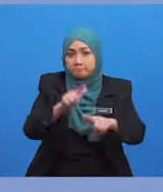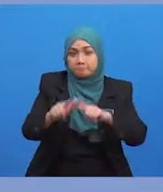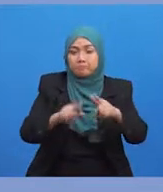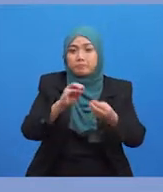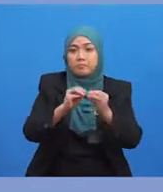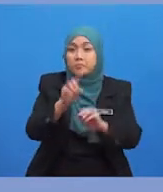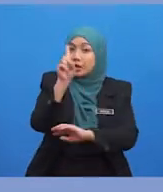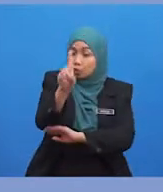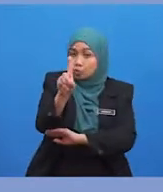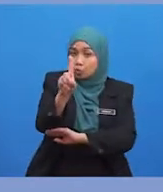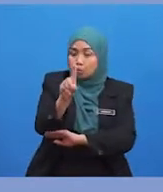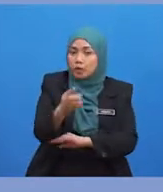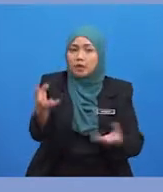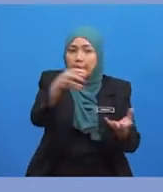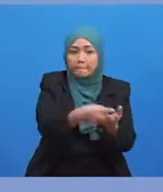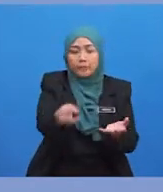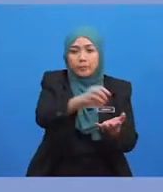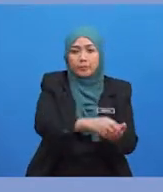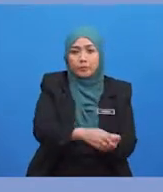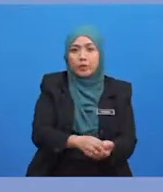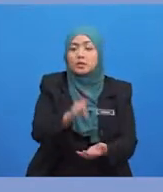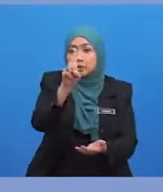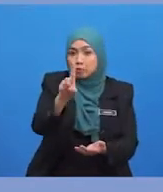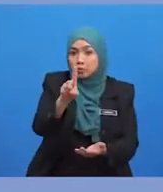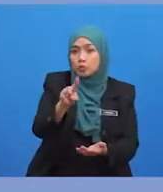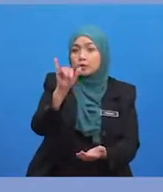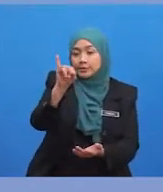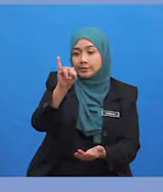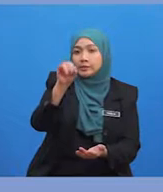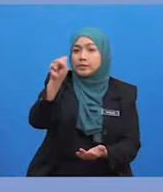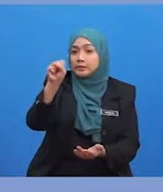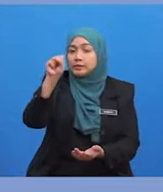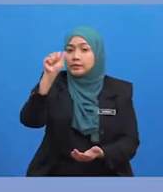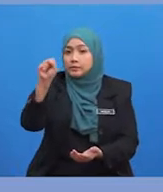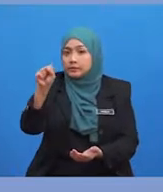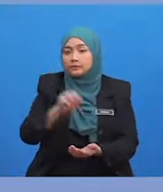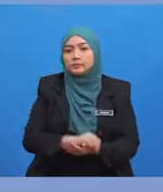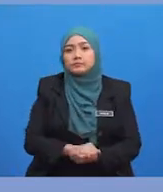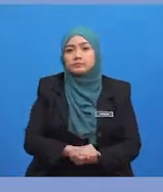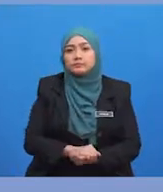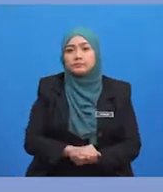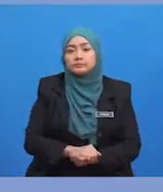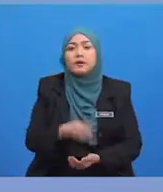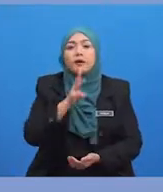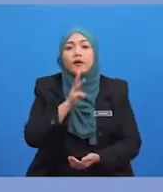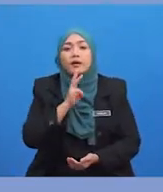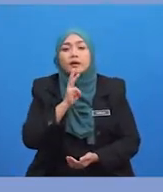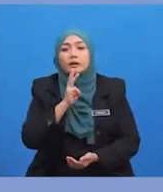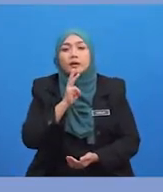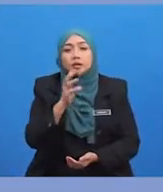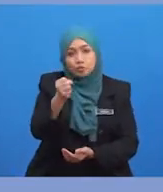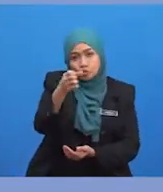berikut. Campurkan satu paket yeast kering, susu pekat, air suam dan